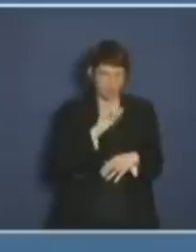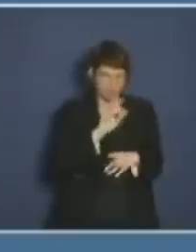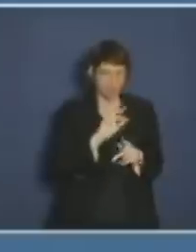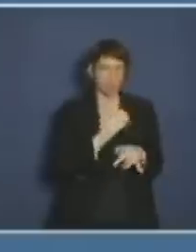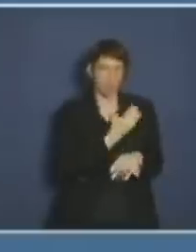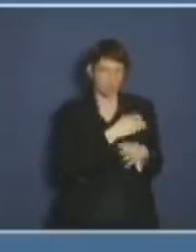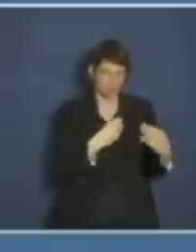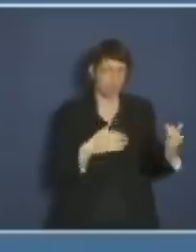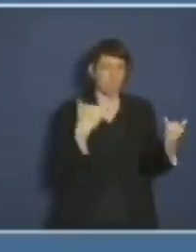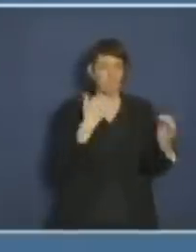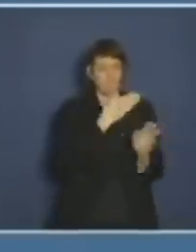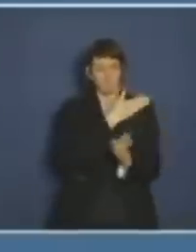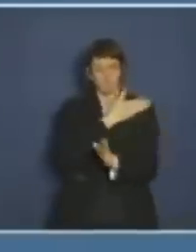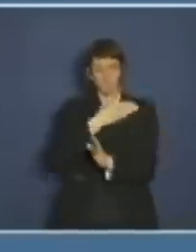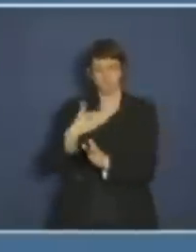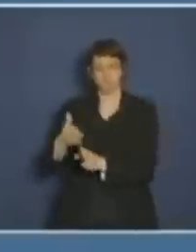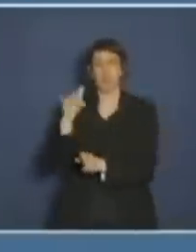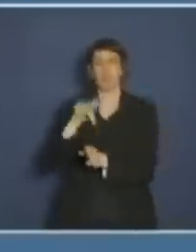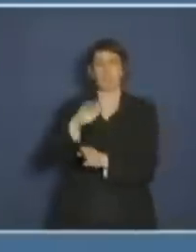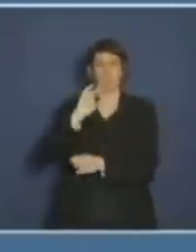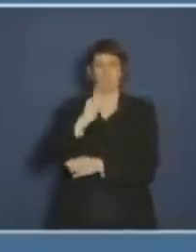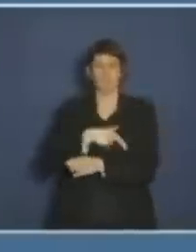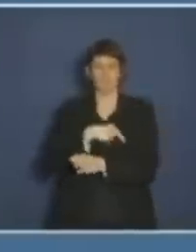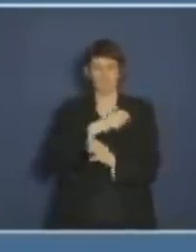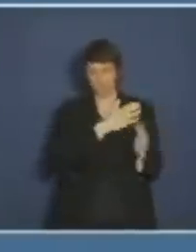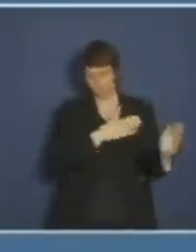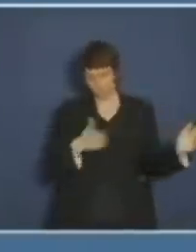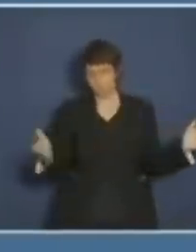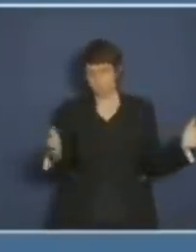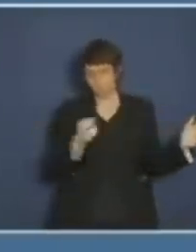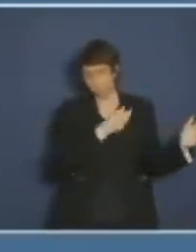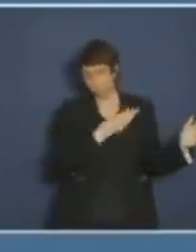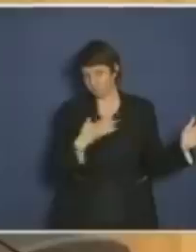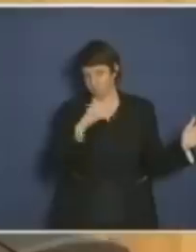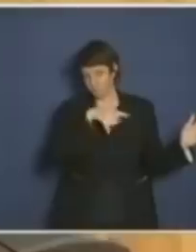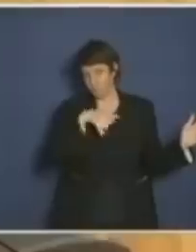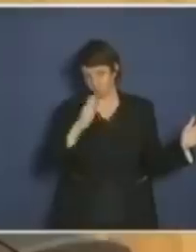bald Mitte März. Also wichtige Monate sind seitdem vergangen.